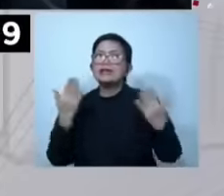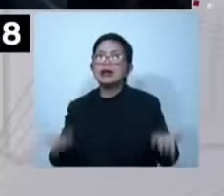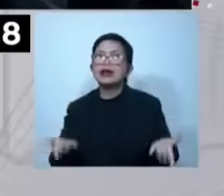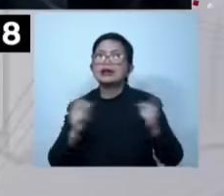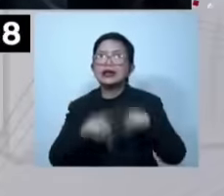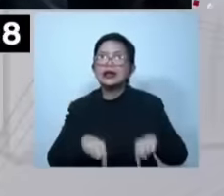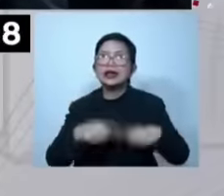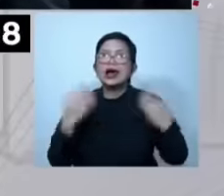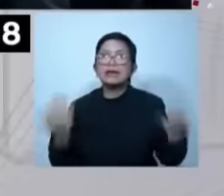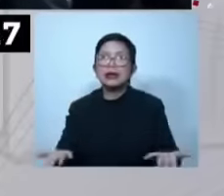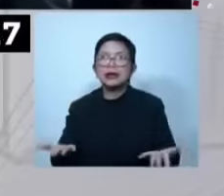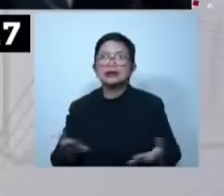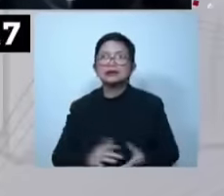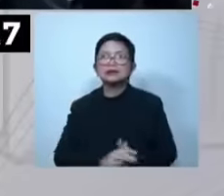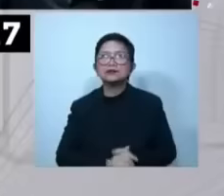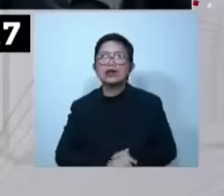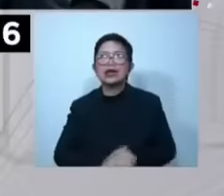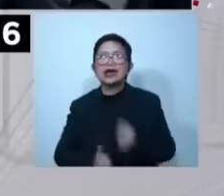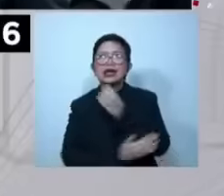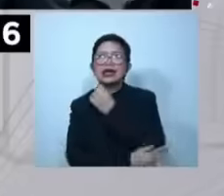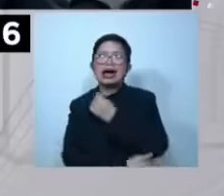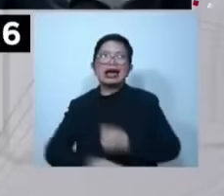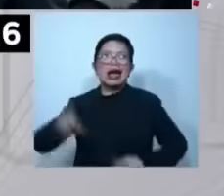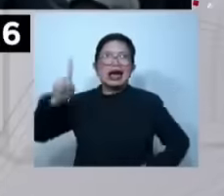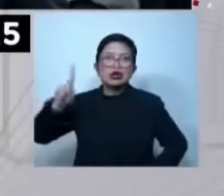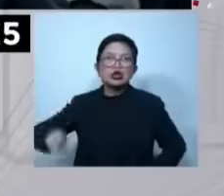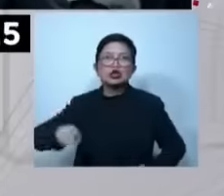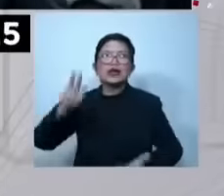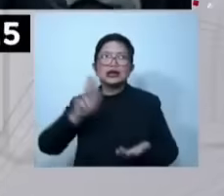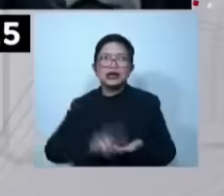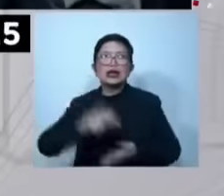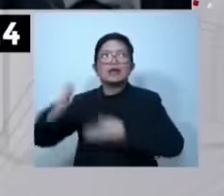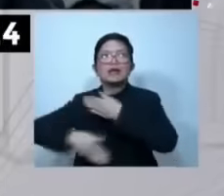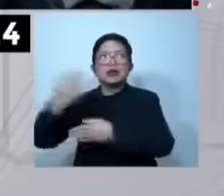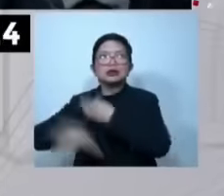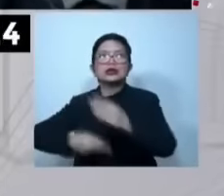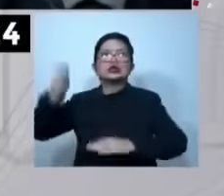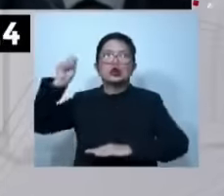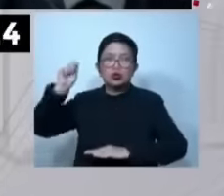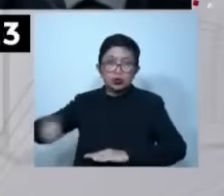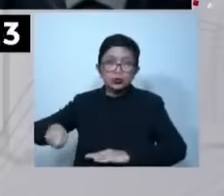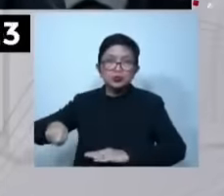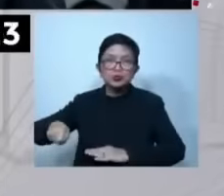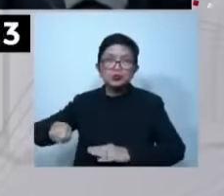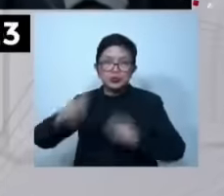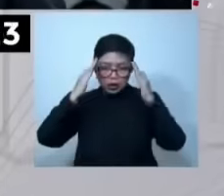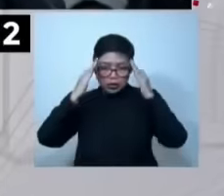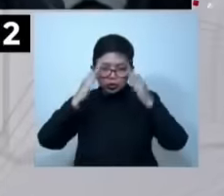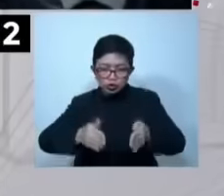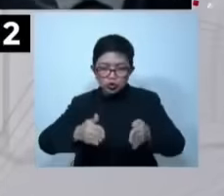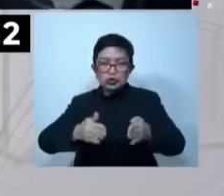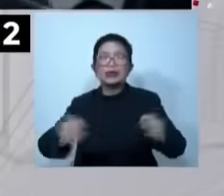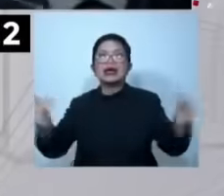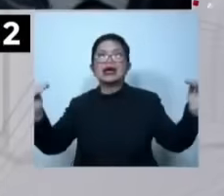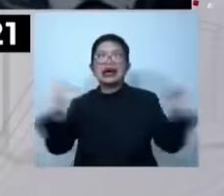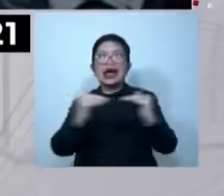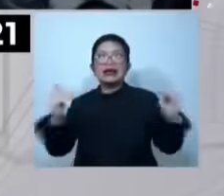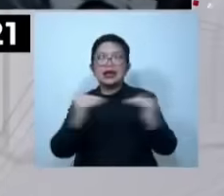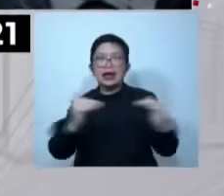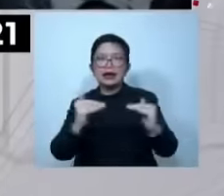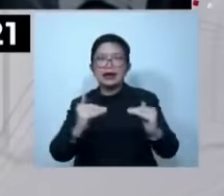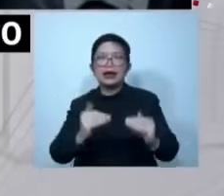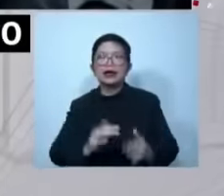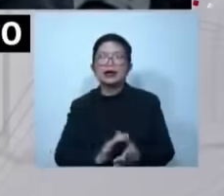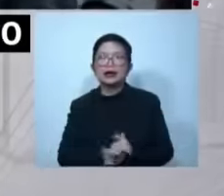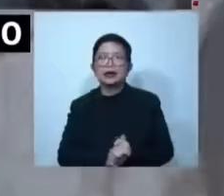yang kemudian harus dikerjakan oleh negara, memastikan bahwa proses hukum benar-benar berorientasi kepada keadilan. Lalu kepada mereka